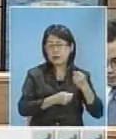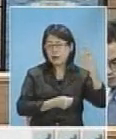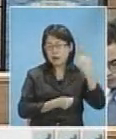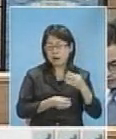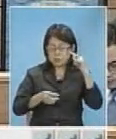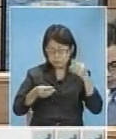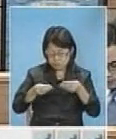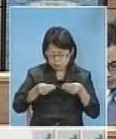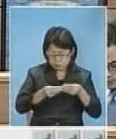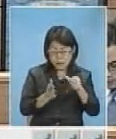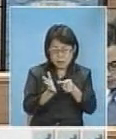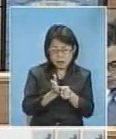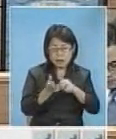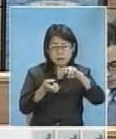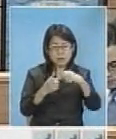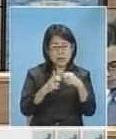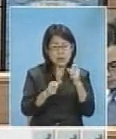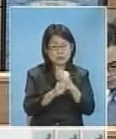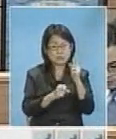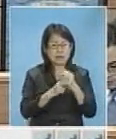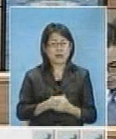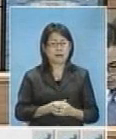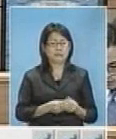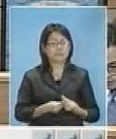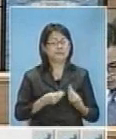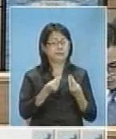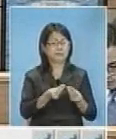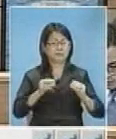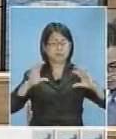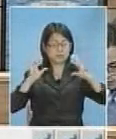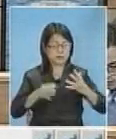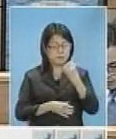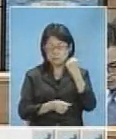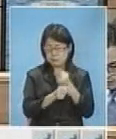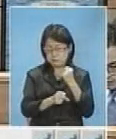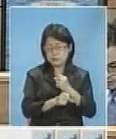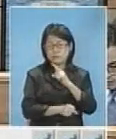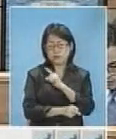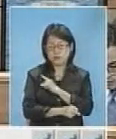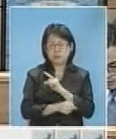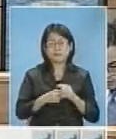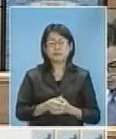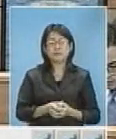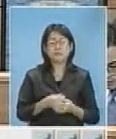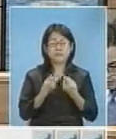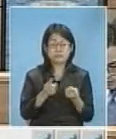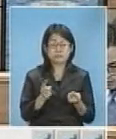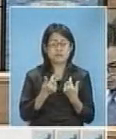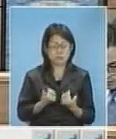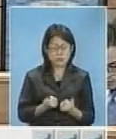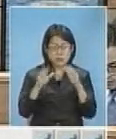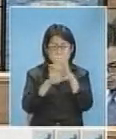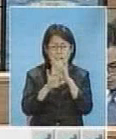าในแนวทางโดยการด้วยการโอนเข้ามาเป็นภาระโดยตรงของรัฐบาลแต่ความคลุมเครือนี้ปรากฏขึ้นอี